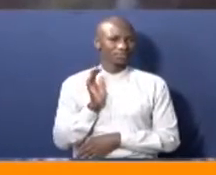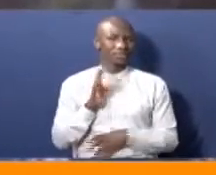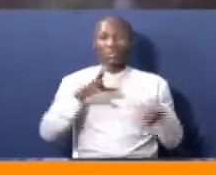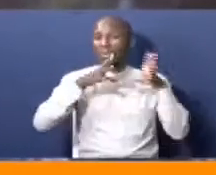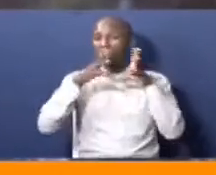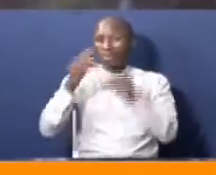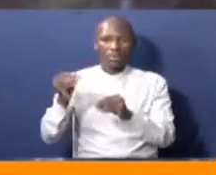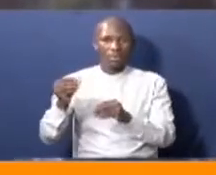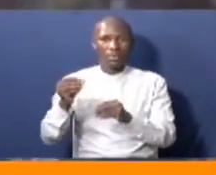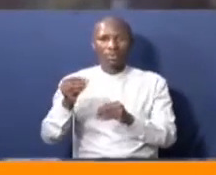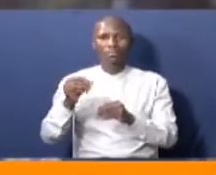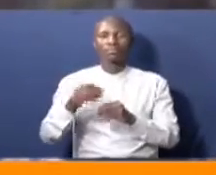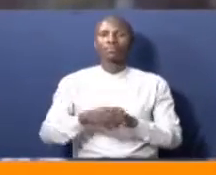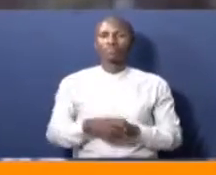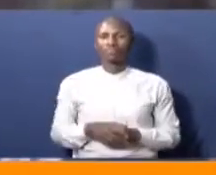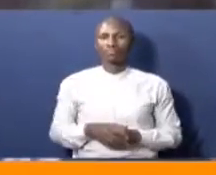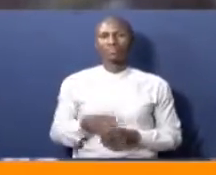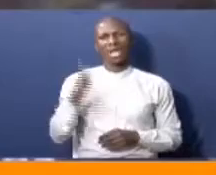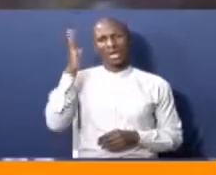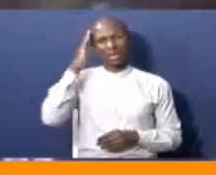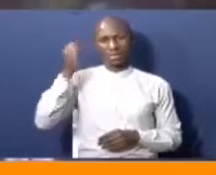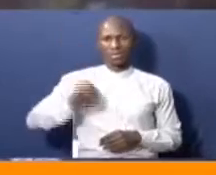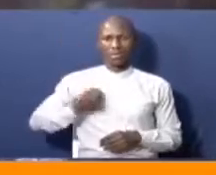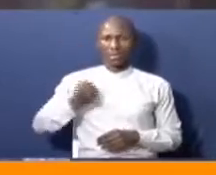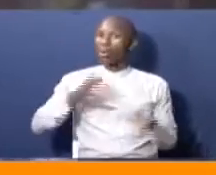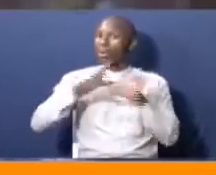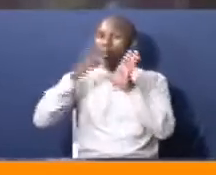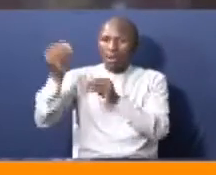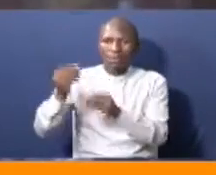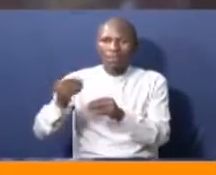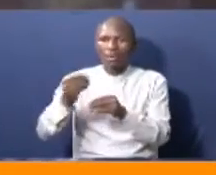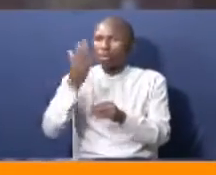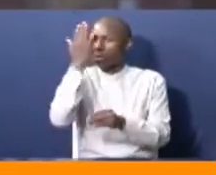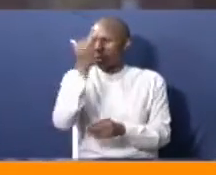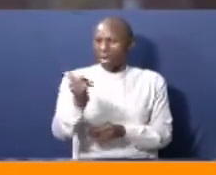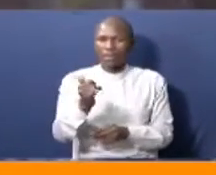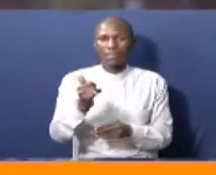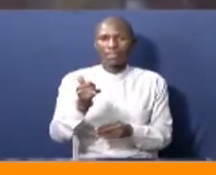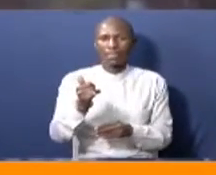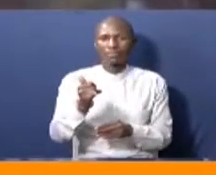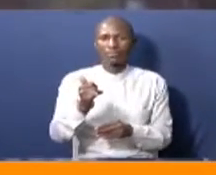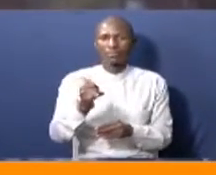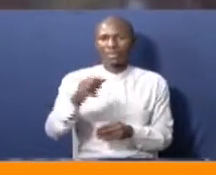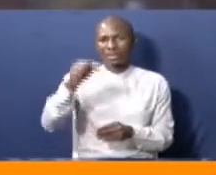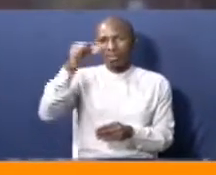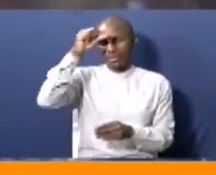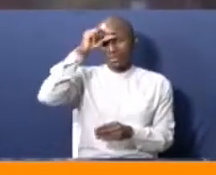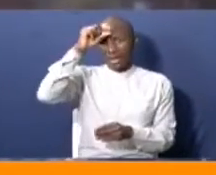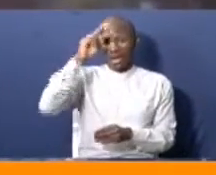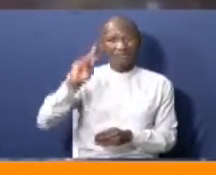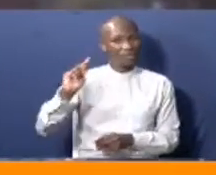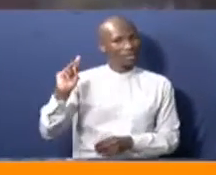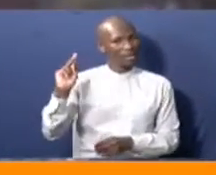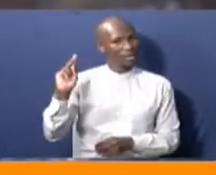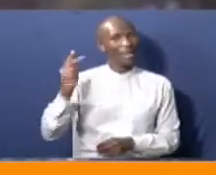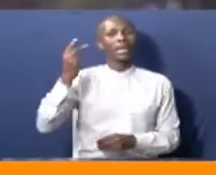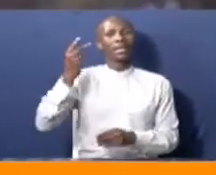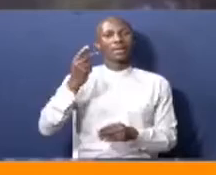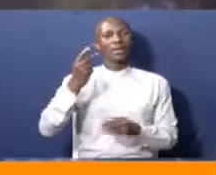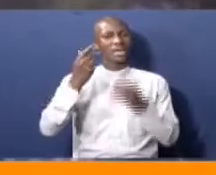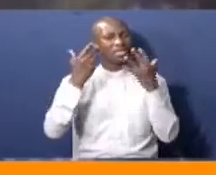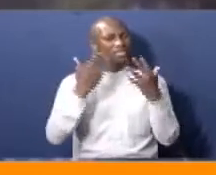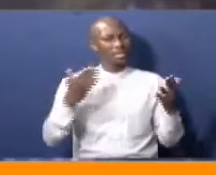Hawakuhama Naivasha. Walihama hapa kwa sababu serikali yetu kwa mambo